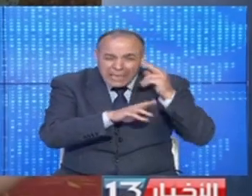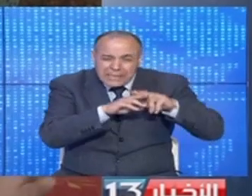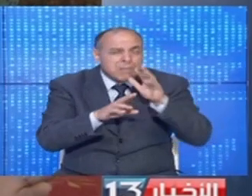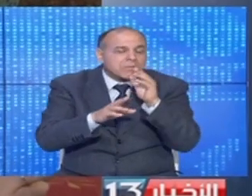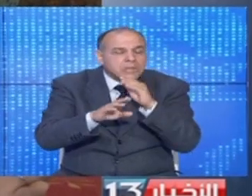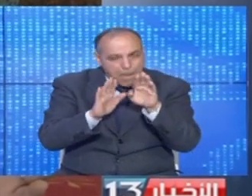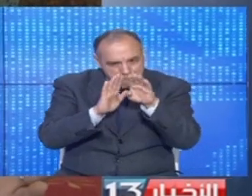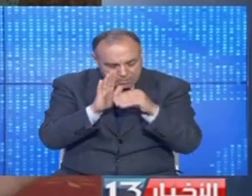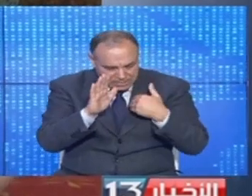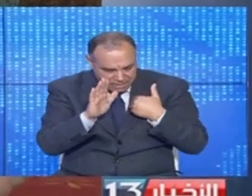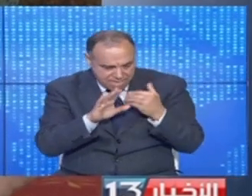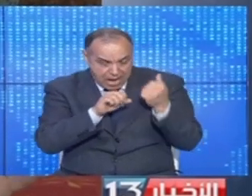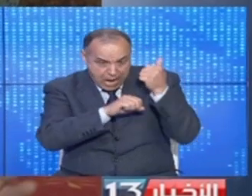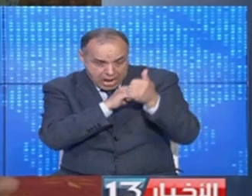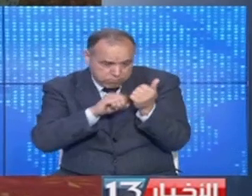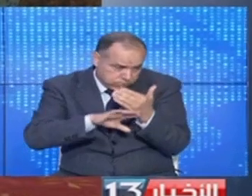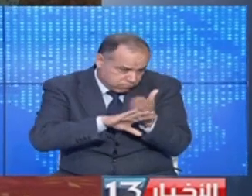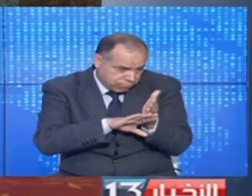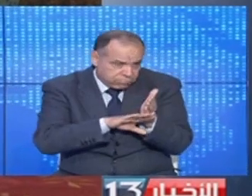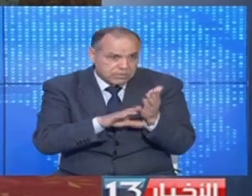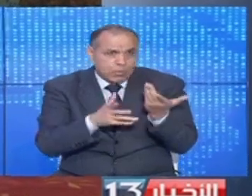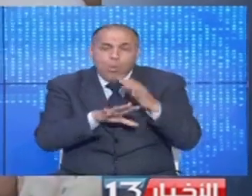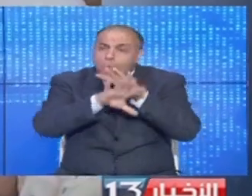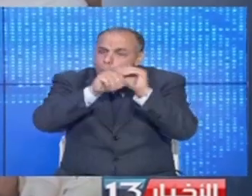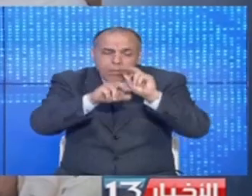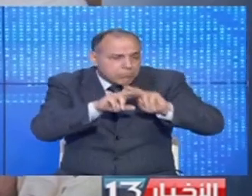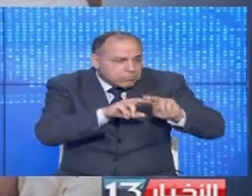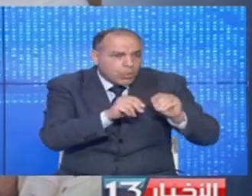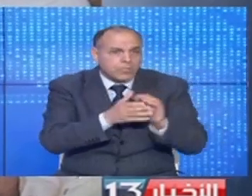برنامج في المواقف